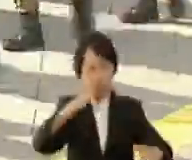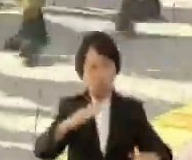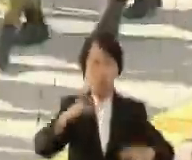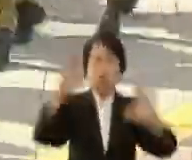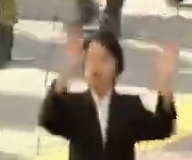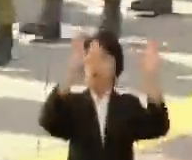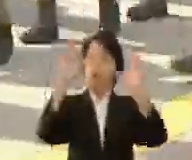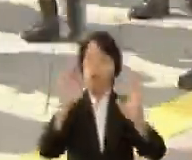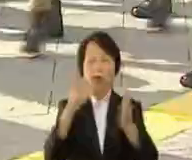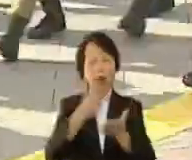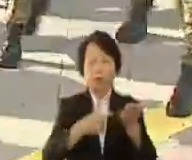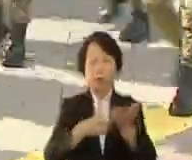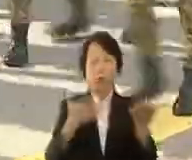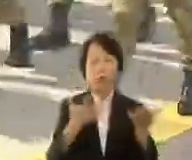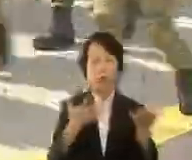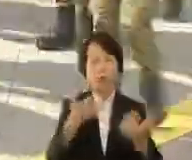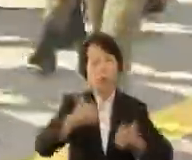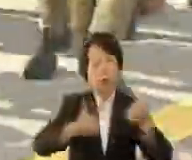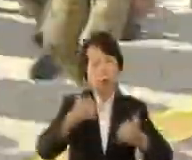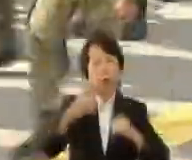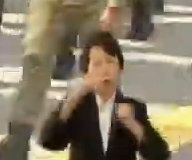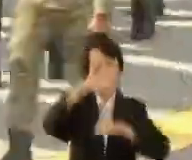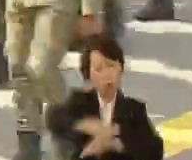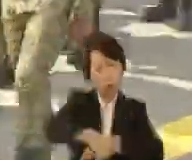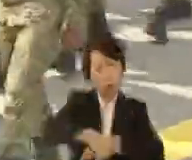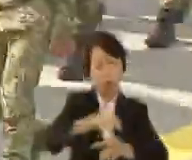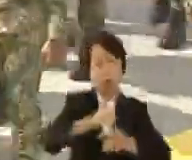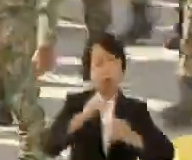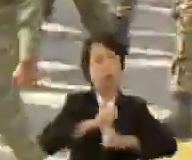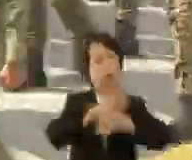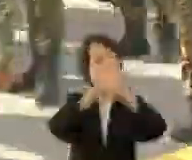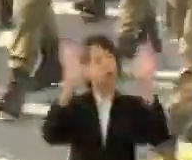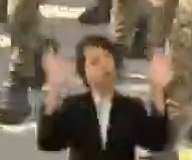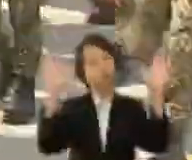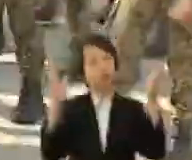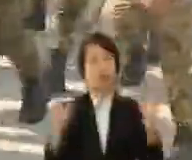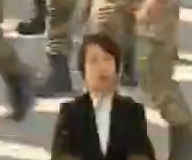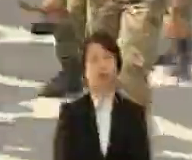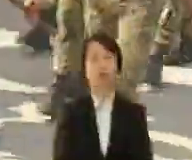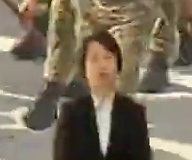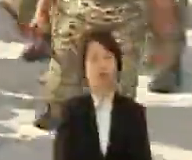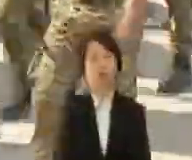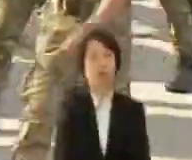cuaca sekalipun, sama ada di waktu siang atau malam.